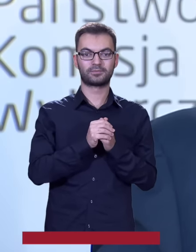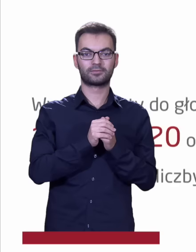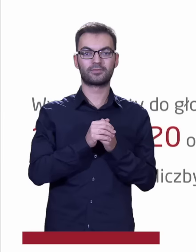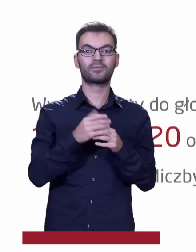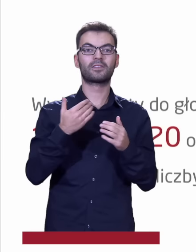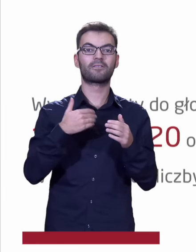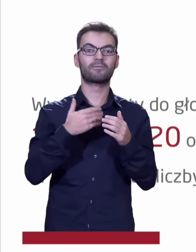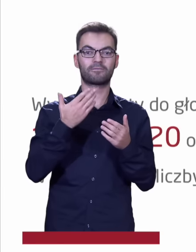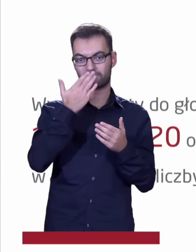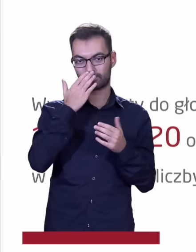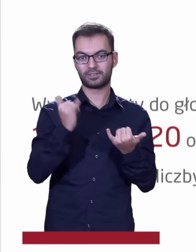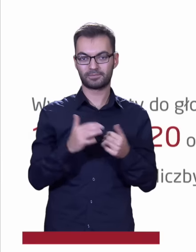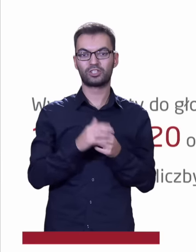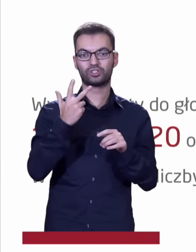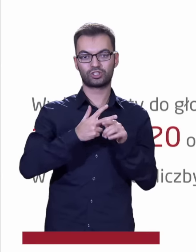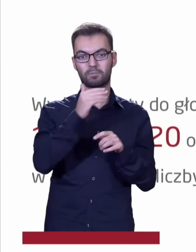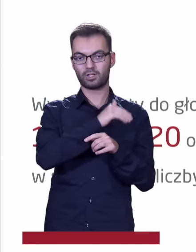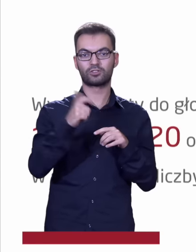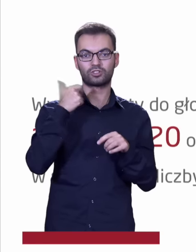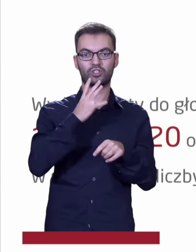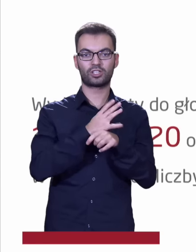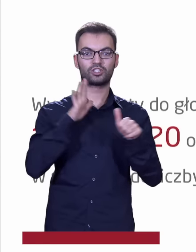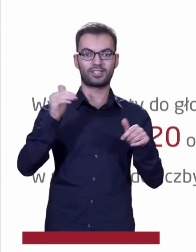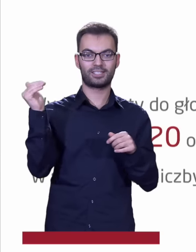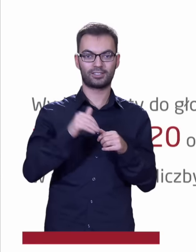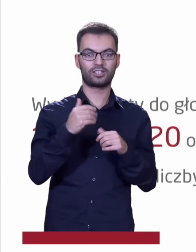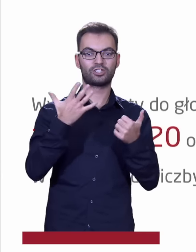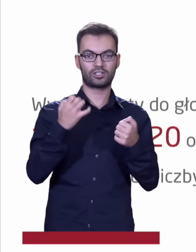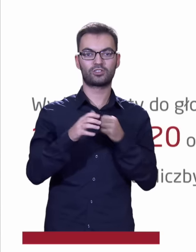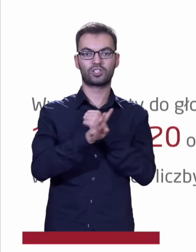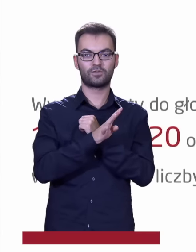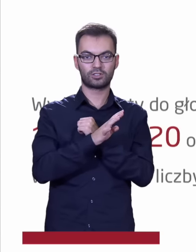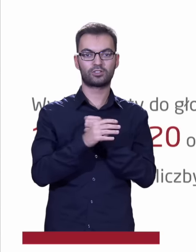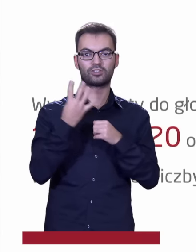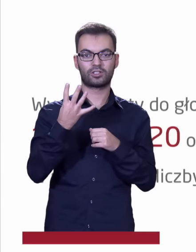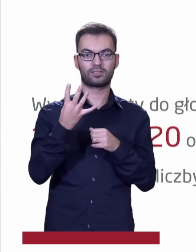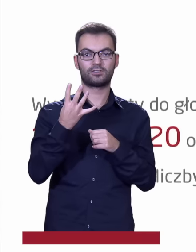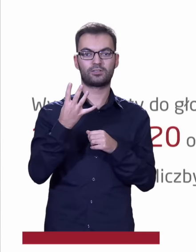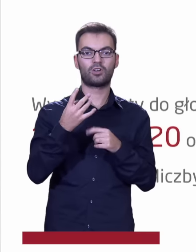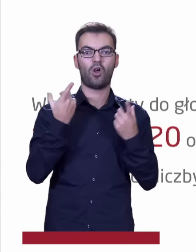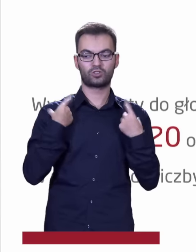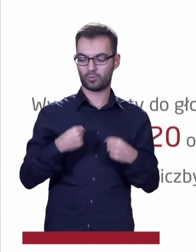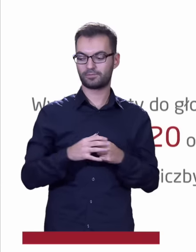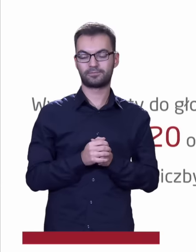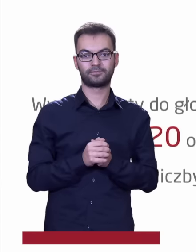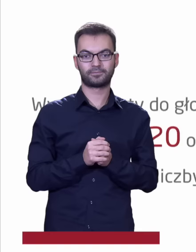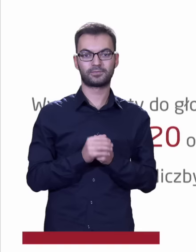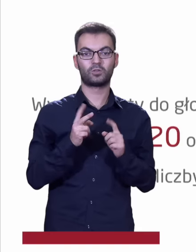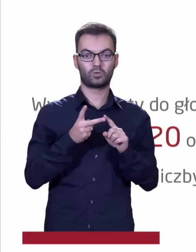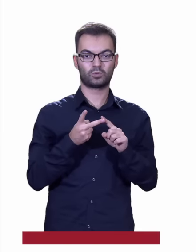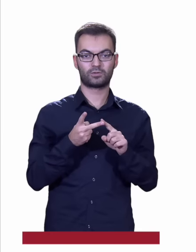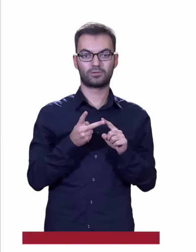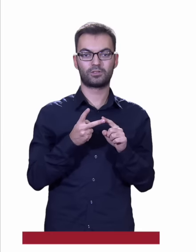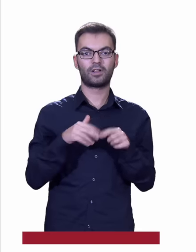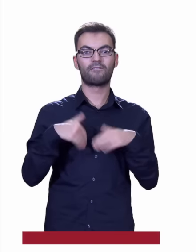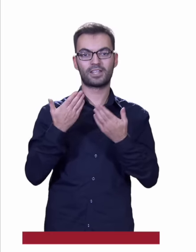wyniosła 30 146 694 osoby. Po drugie, wydano karty